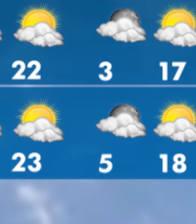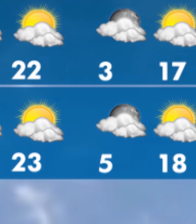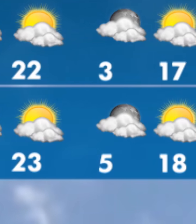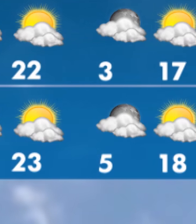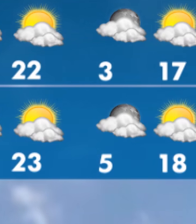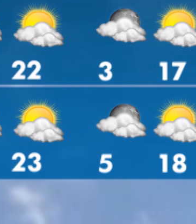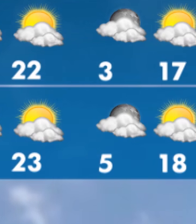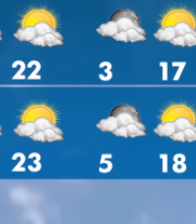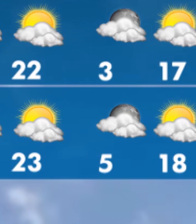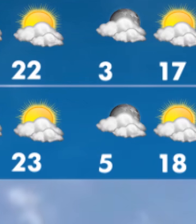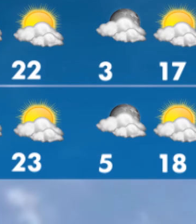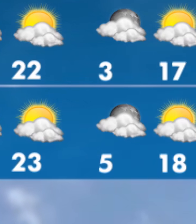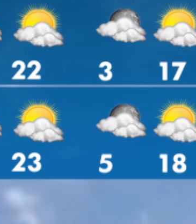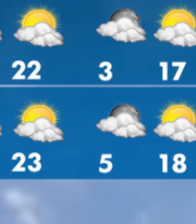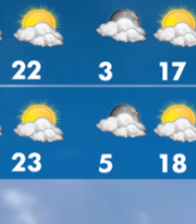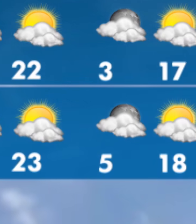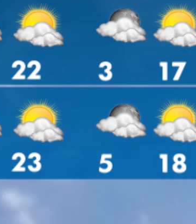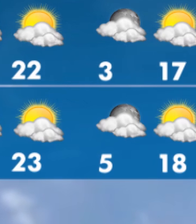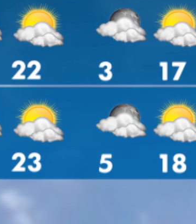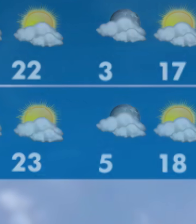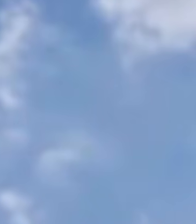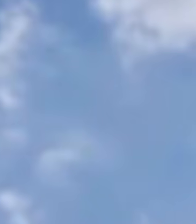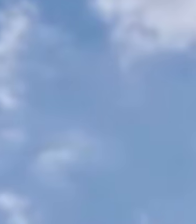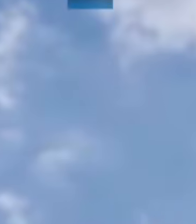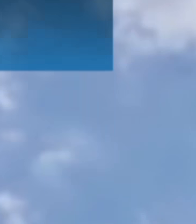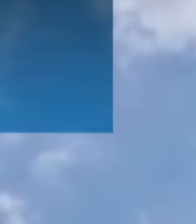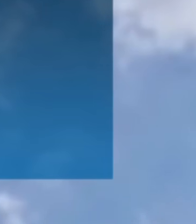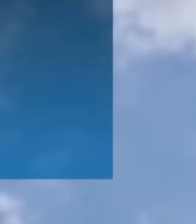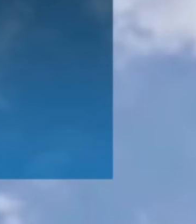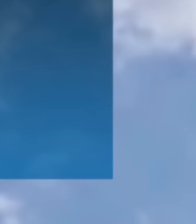Замын өдөрт чөндөө тэг хэм орчим өдөртөө үлшин 13 хэм дулаан.